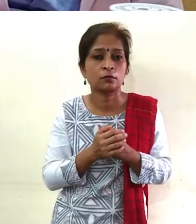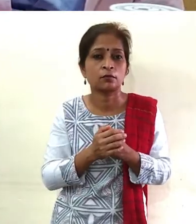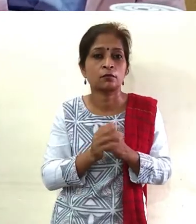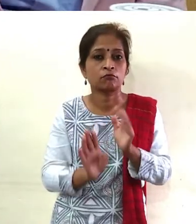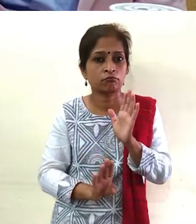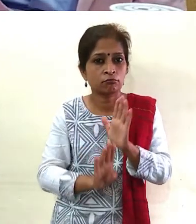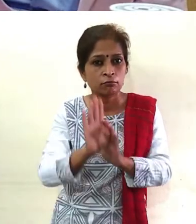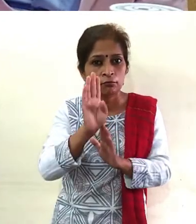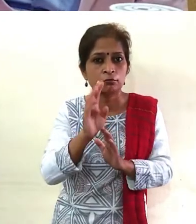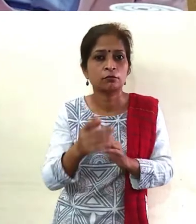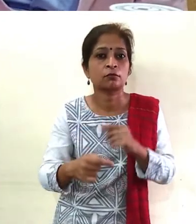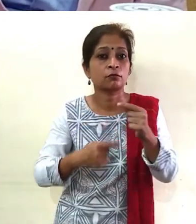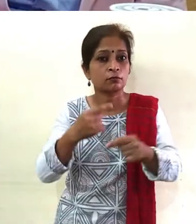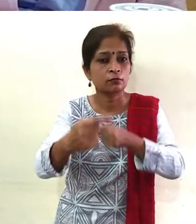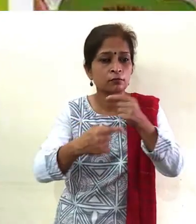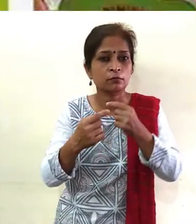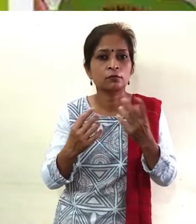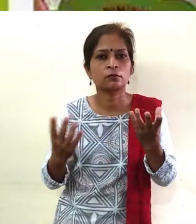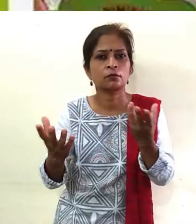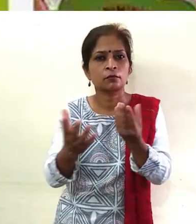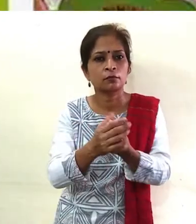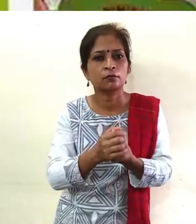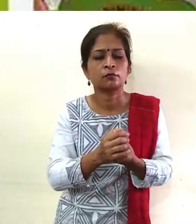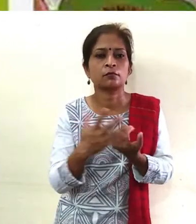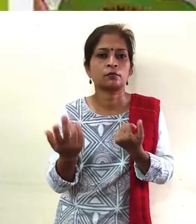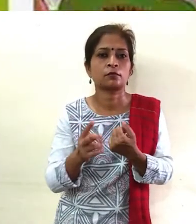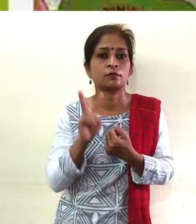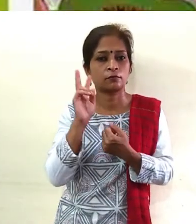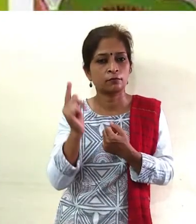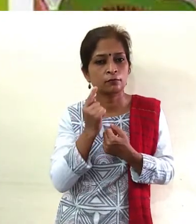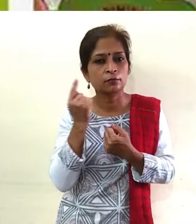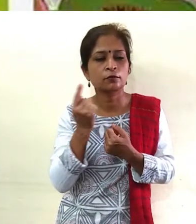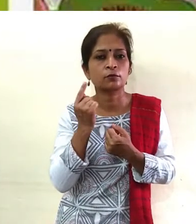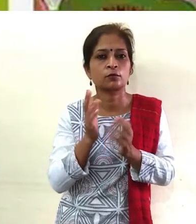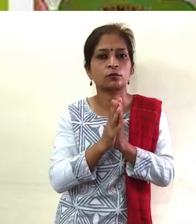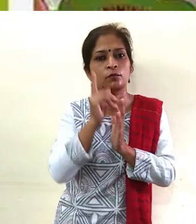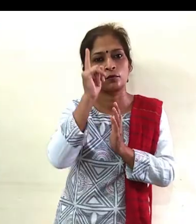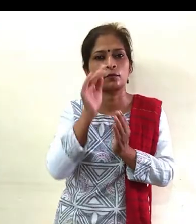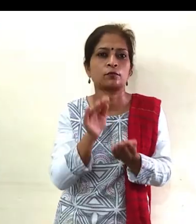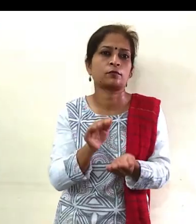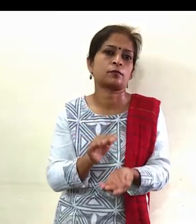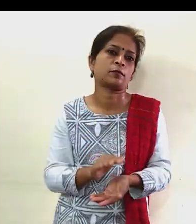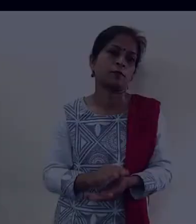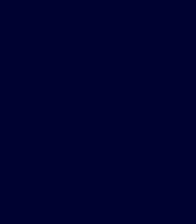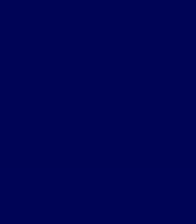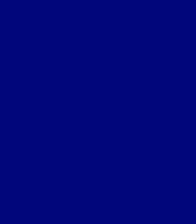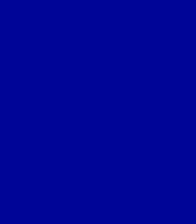ऐसे विकास क्रम को ध्यान में रखते हुए हर चीज में विष्णु का निवास माना जाता है।